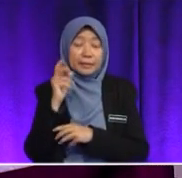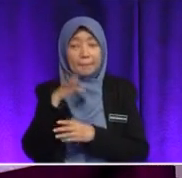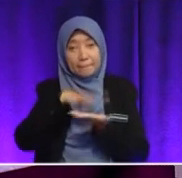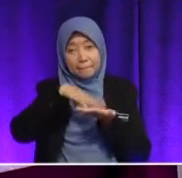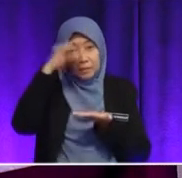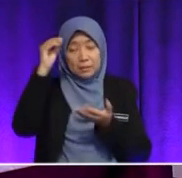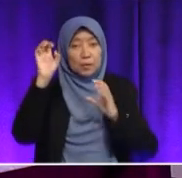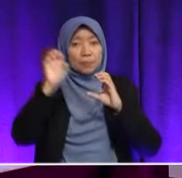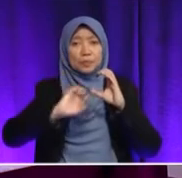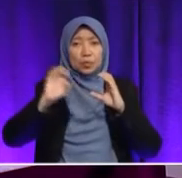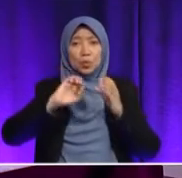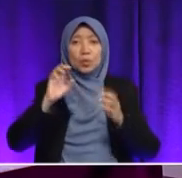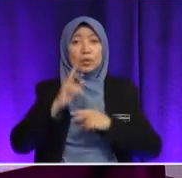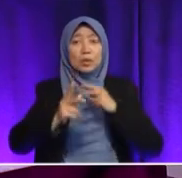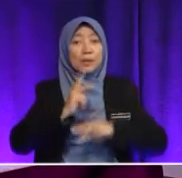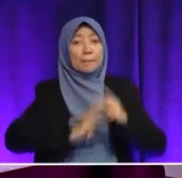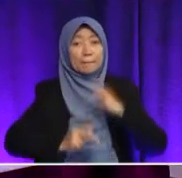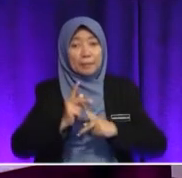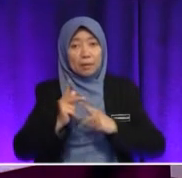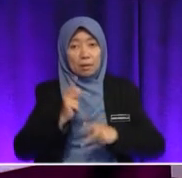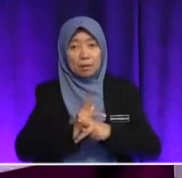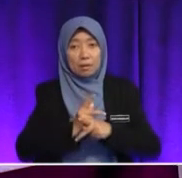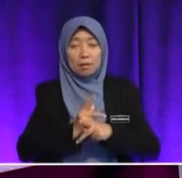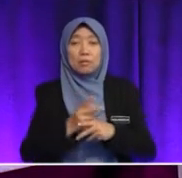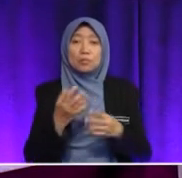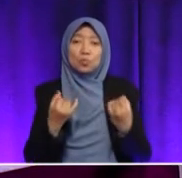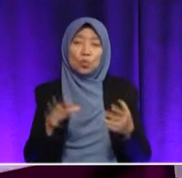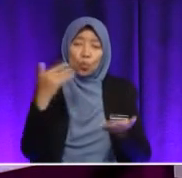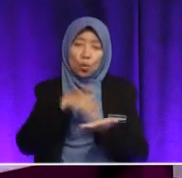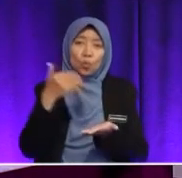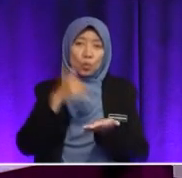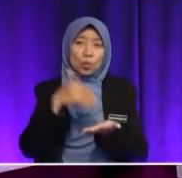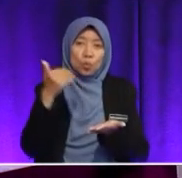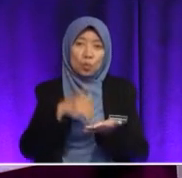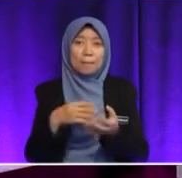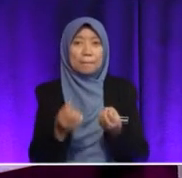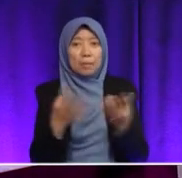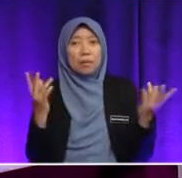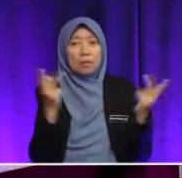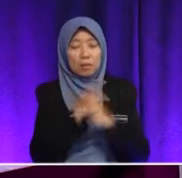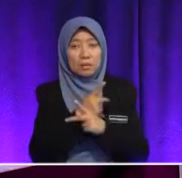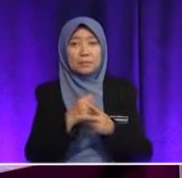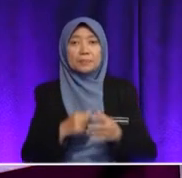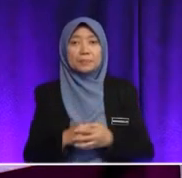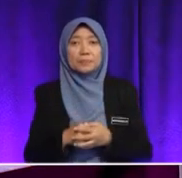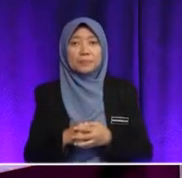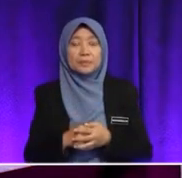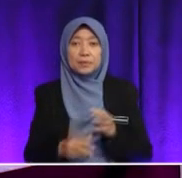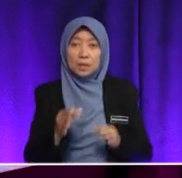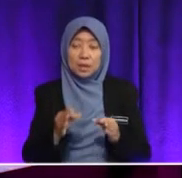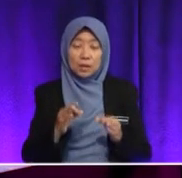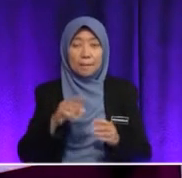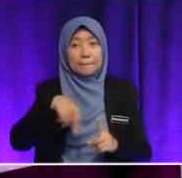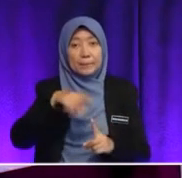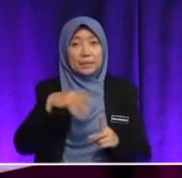Rasul banyak kali dah kita asyik ulang tentang Silet truk kimia ajarin ikan hiu dan sebenarnya kalau apabila